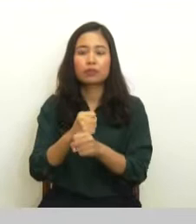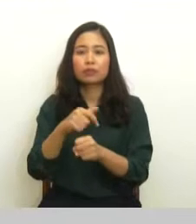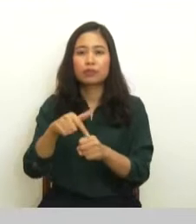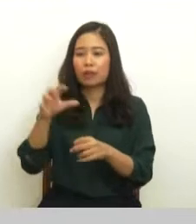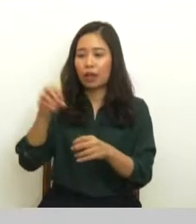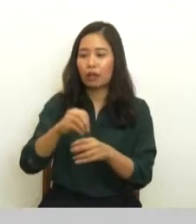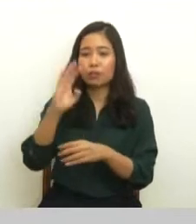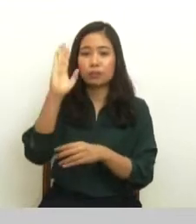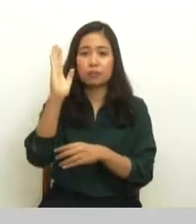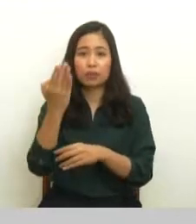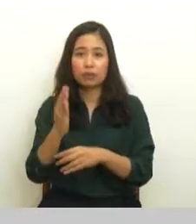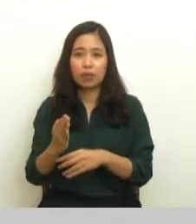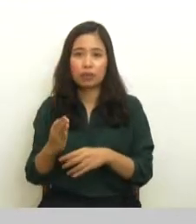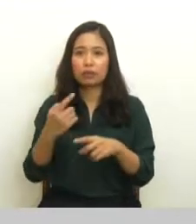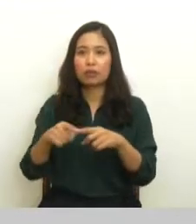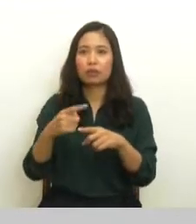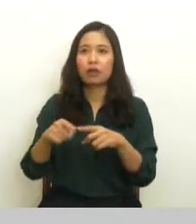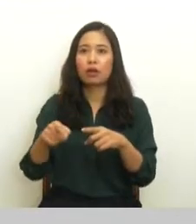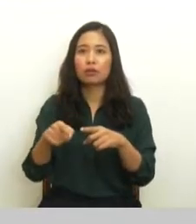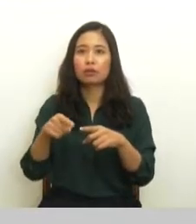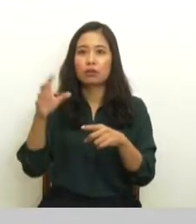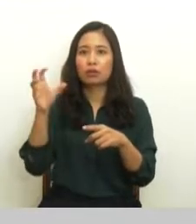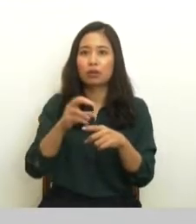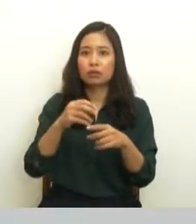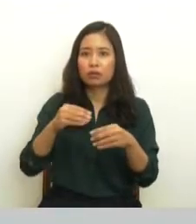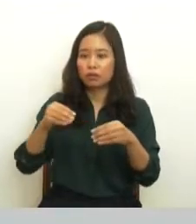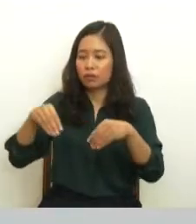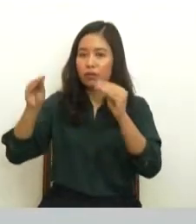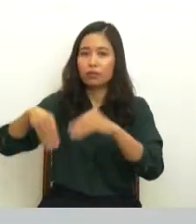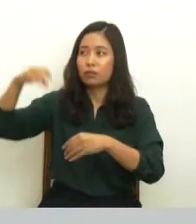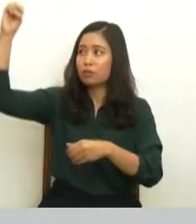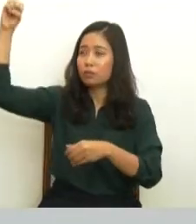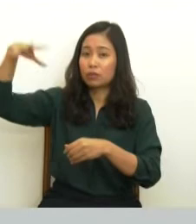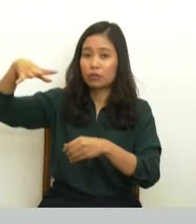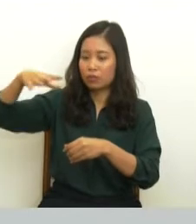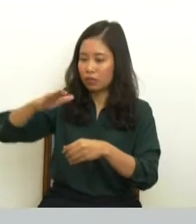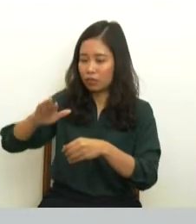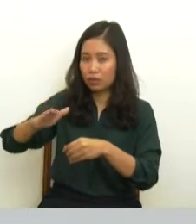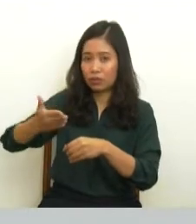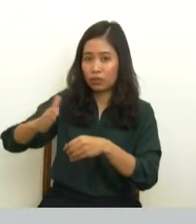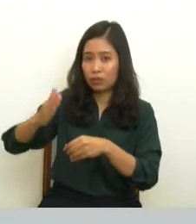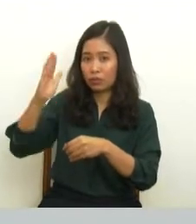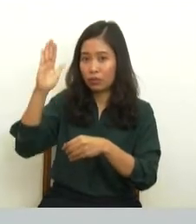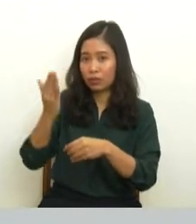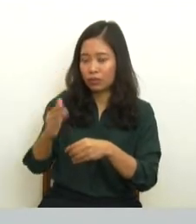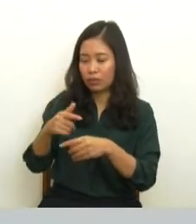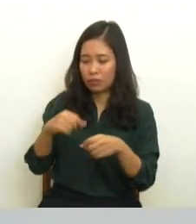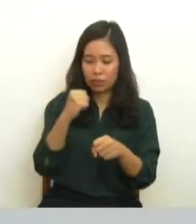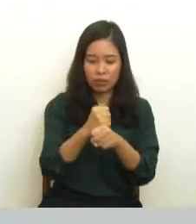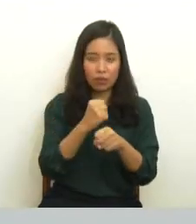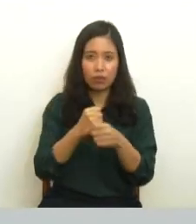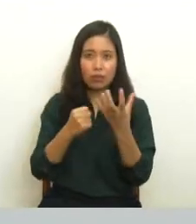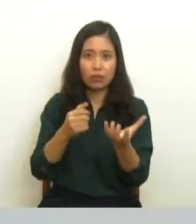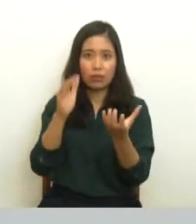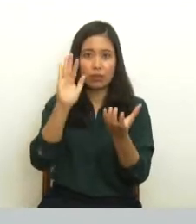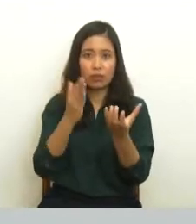ไม้ที่ทำเป็ภาชนะใส่อาหารได้ดีก็